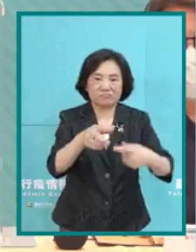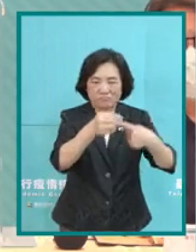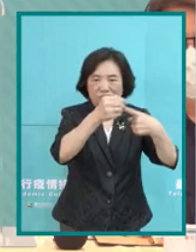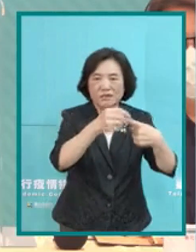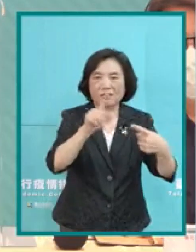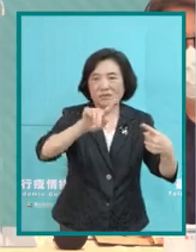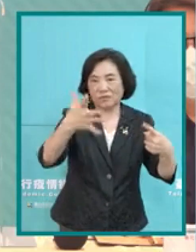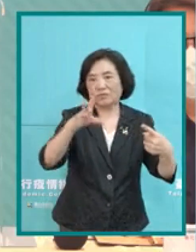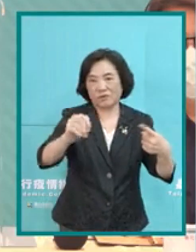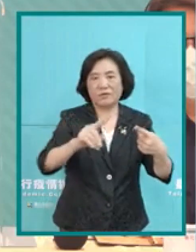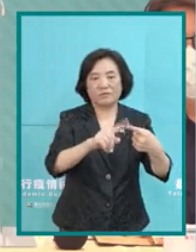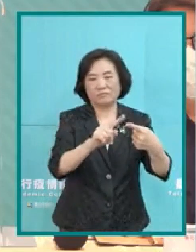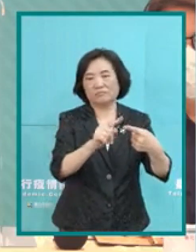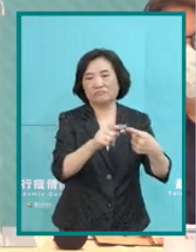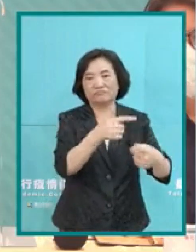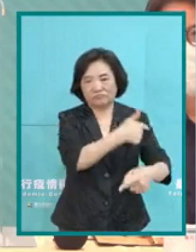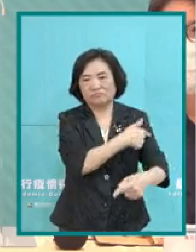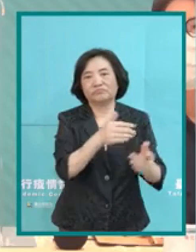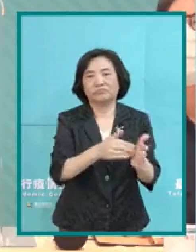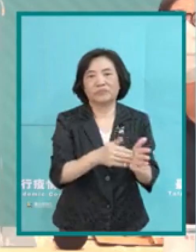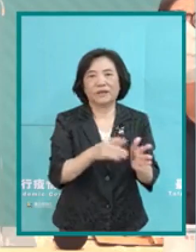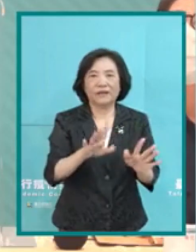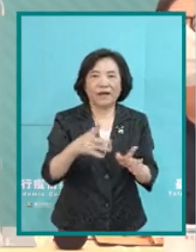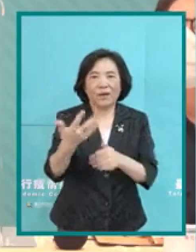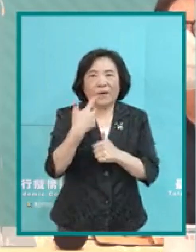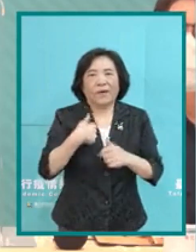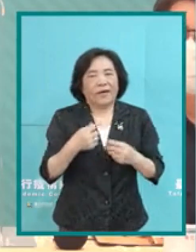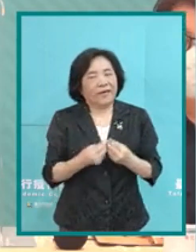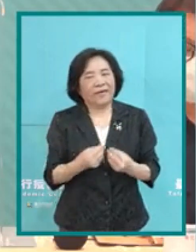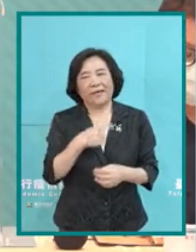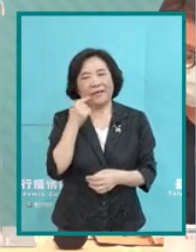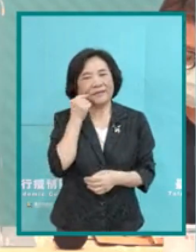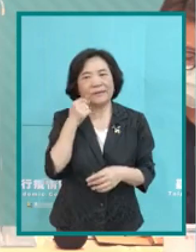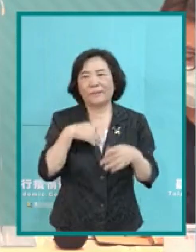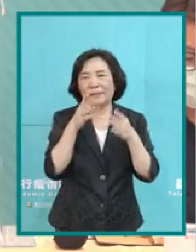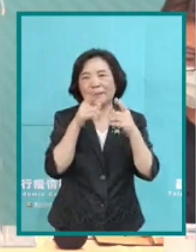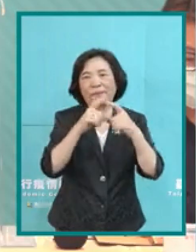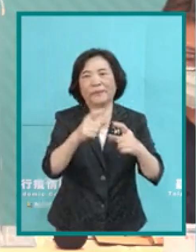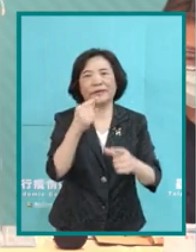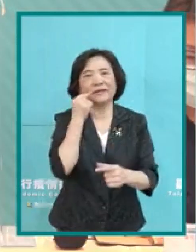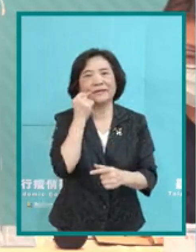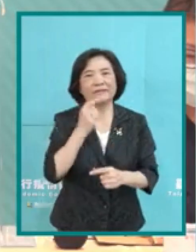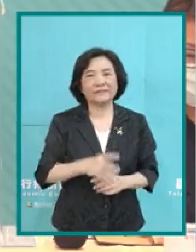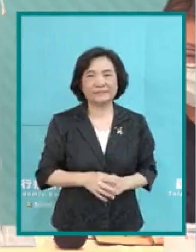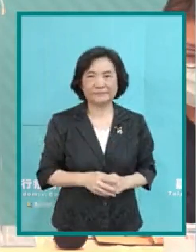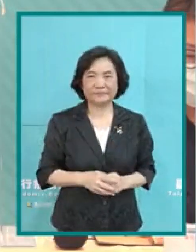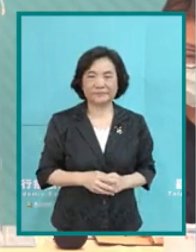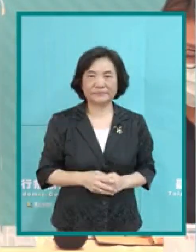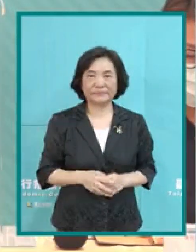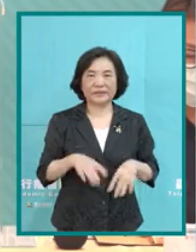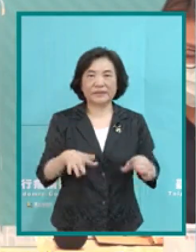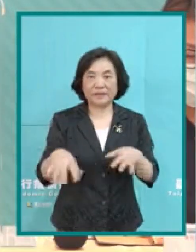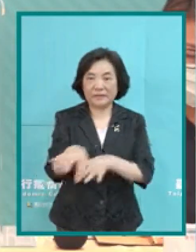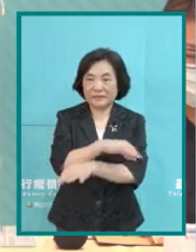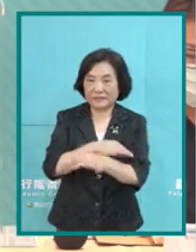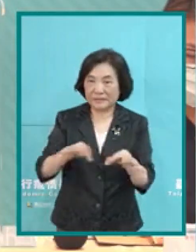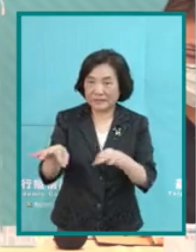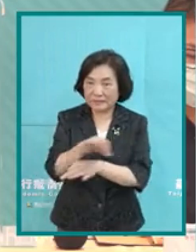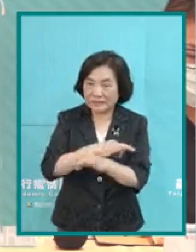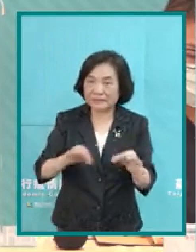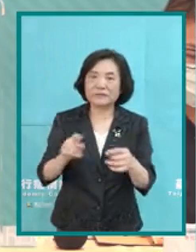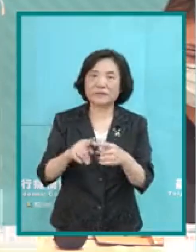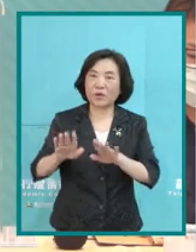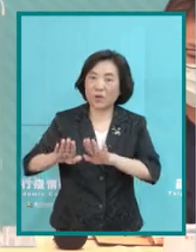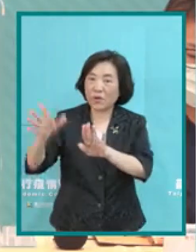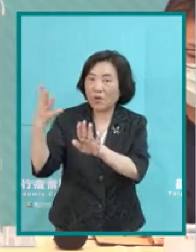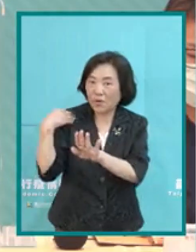这个要，这个很难的题目啦。坦白讲，这个到底，所以说哈，在经济发展跟防疫之间怎